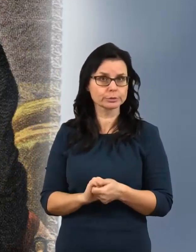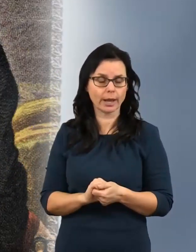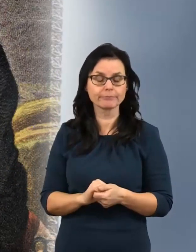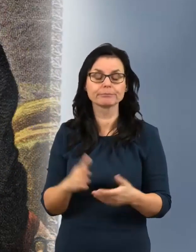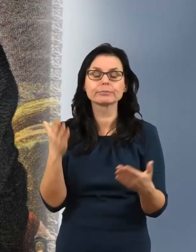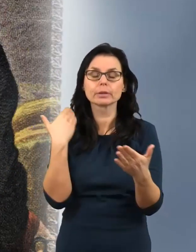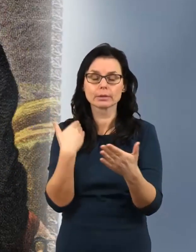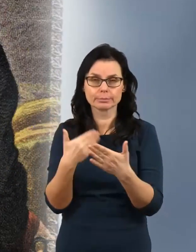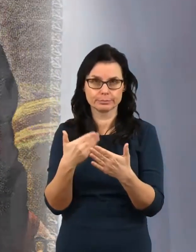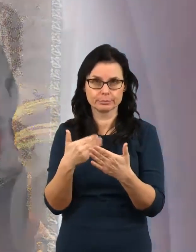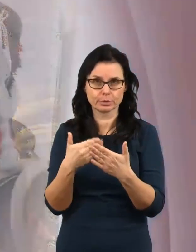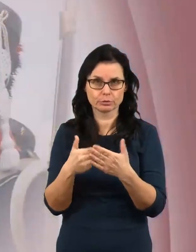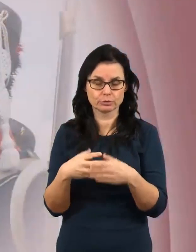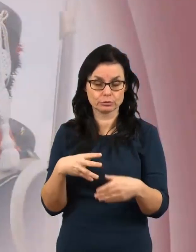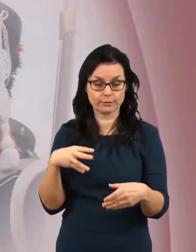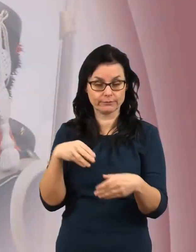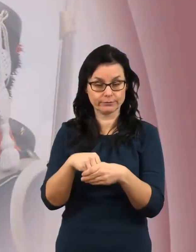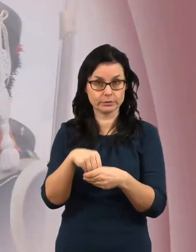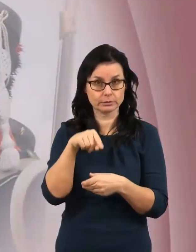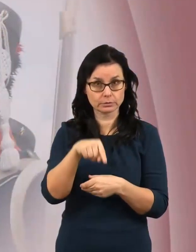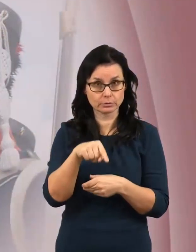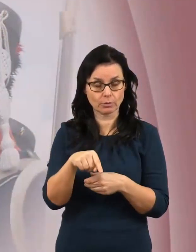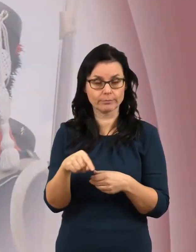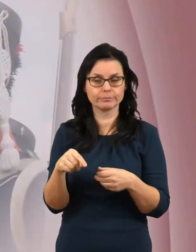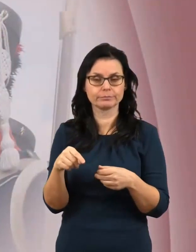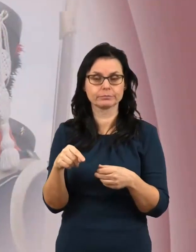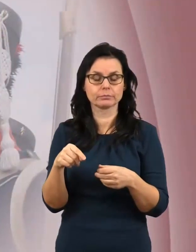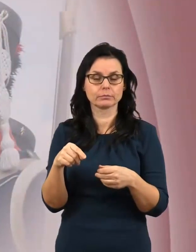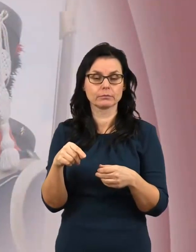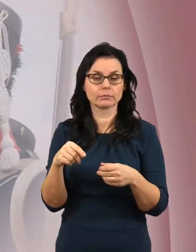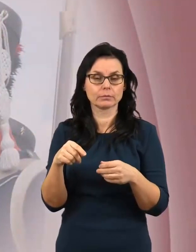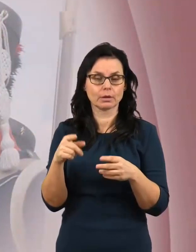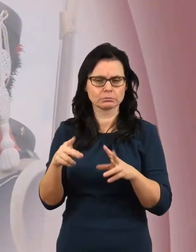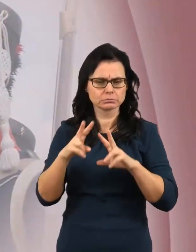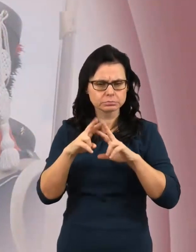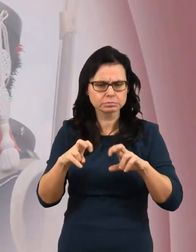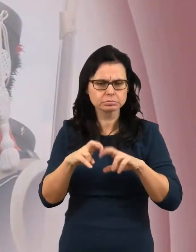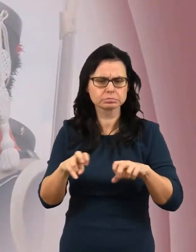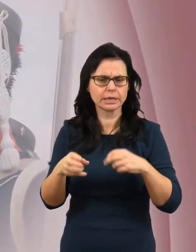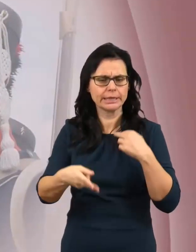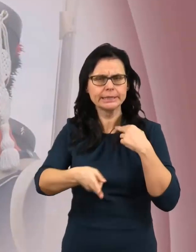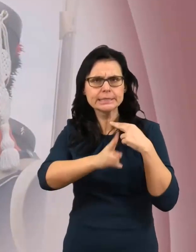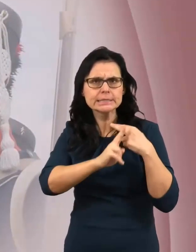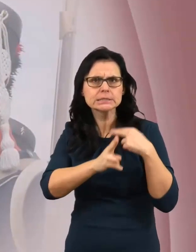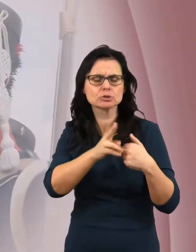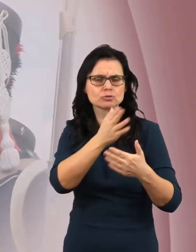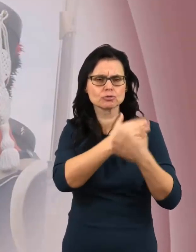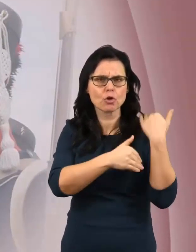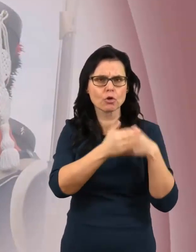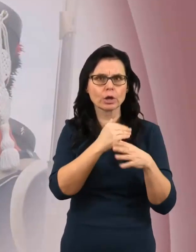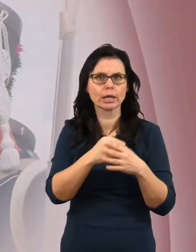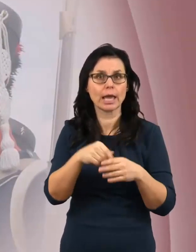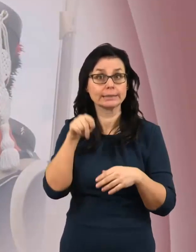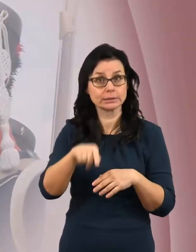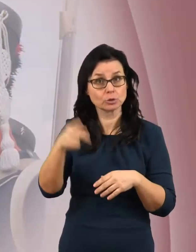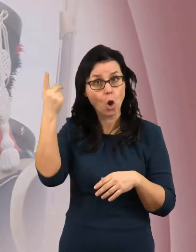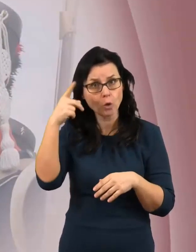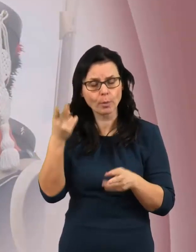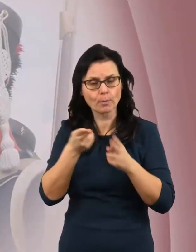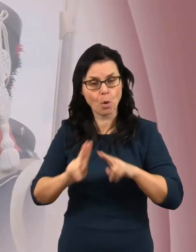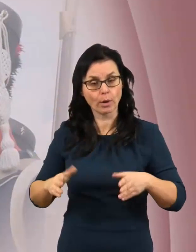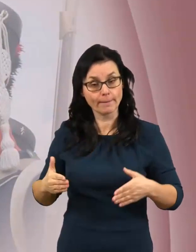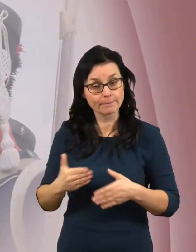protože se zajímal o historii a právě títo odborníci mu mohli pomoci